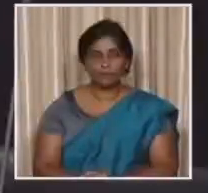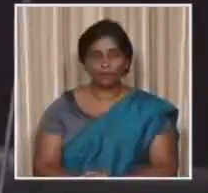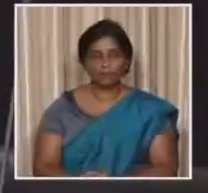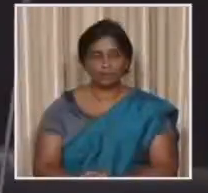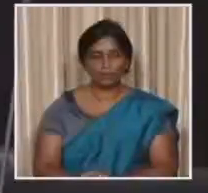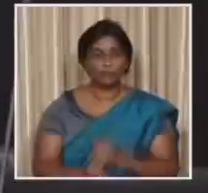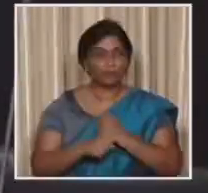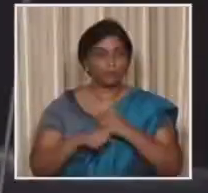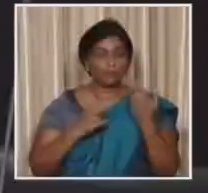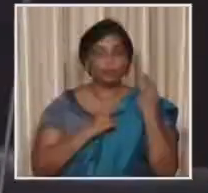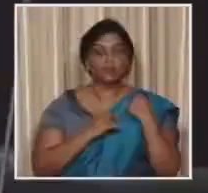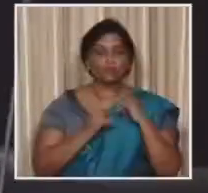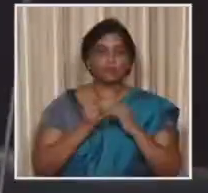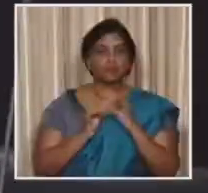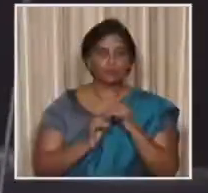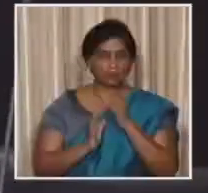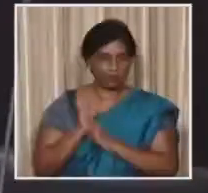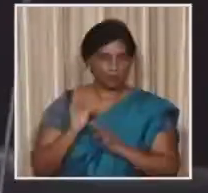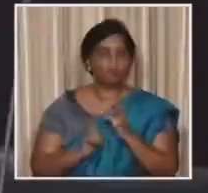තියෙන්නේ ගරු ශාන්ත බණ්ඩාර